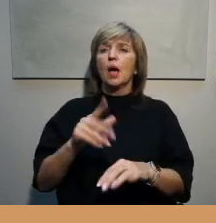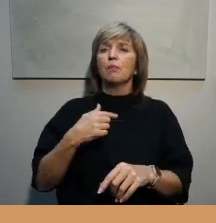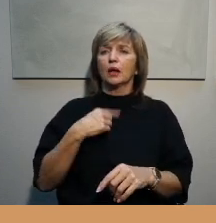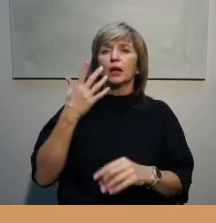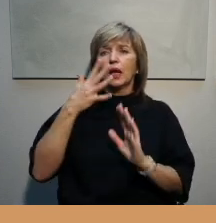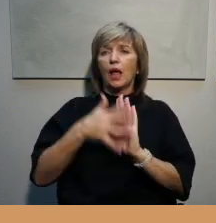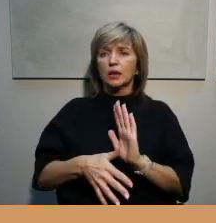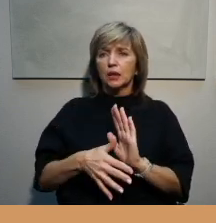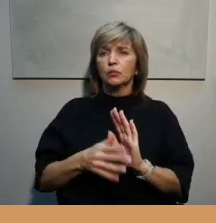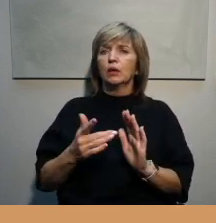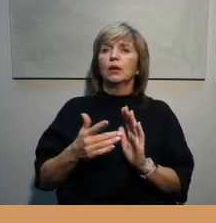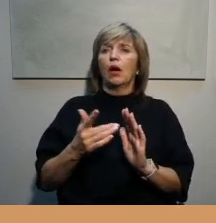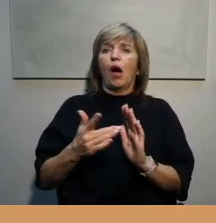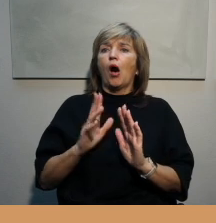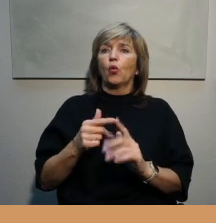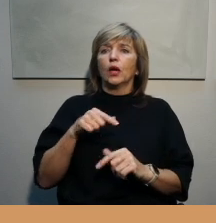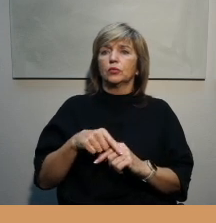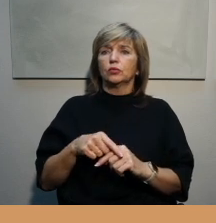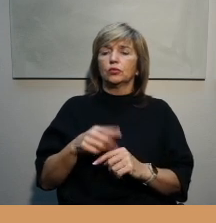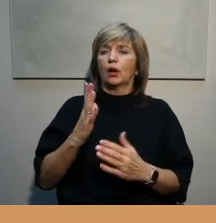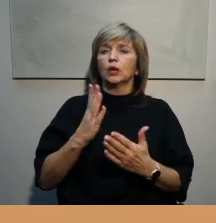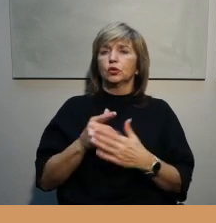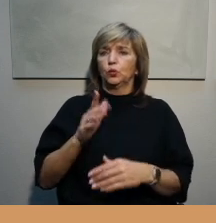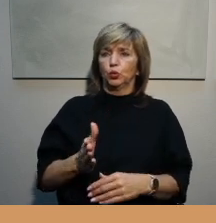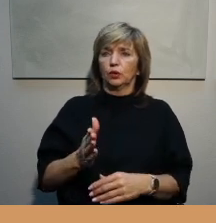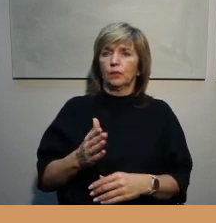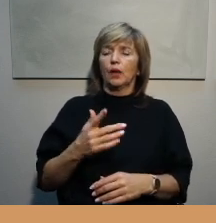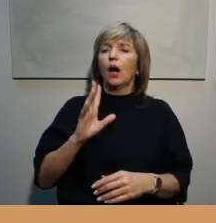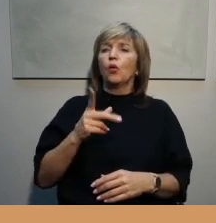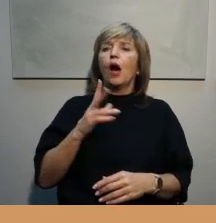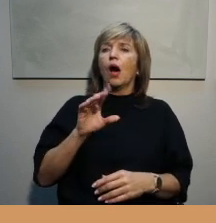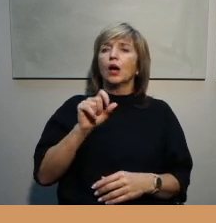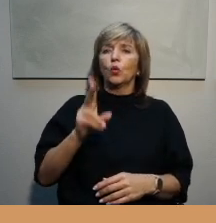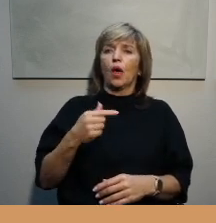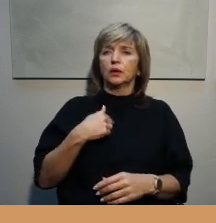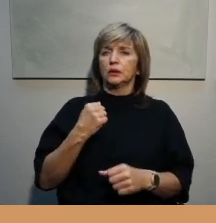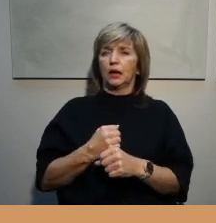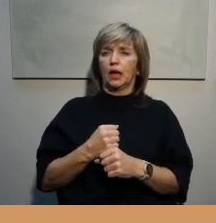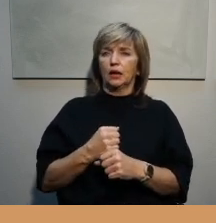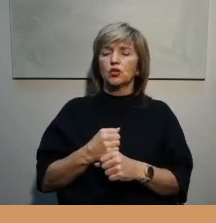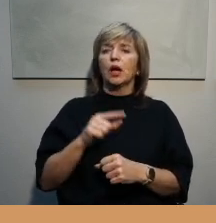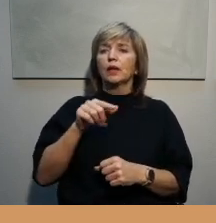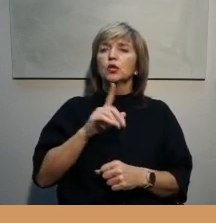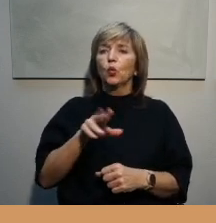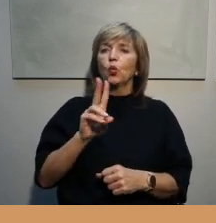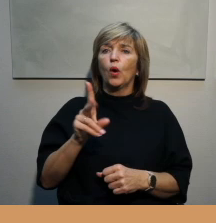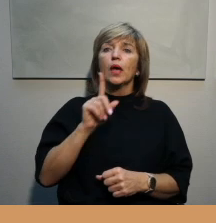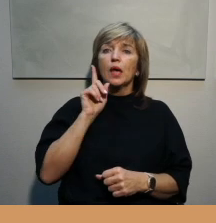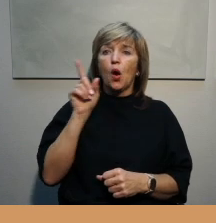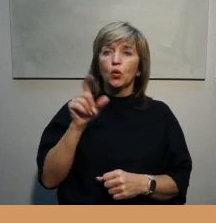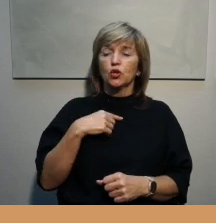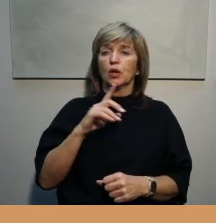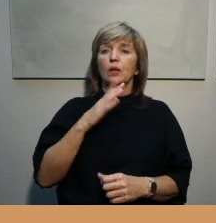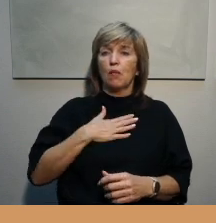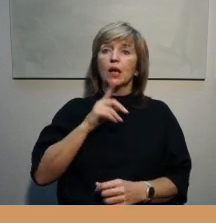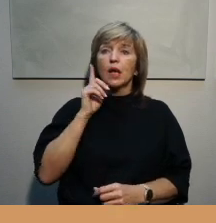ir jāsaprot, ar ko tad es tagad rēķināšos, ja? Un ar ko es strādāšu. Un tas, ko mani